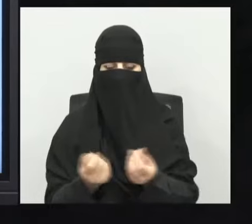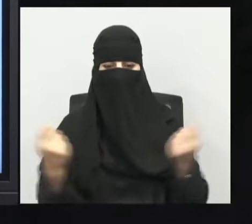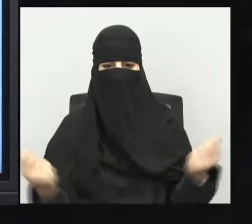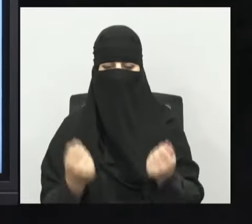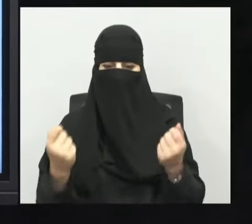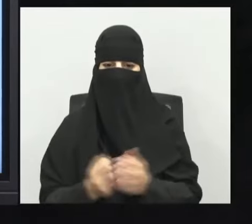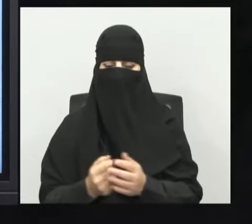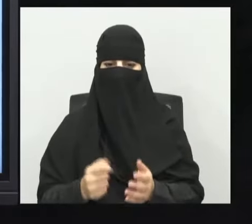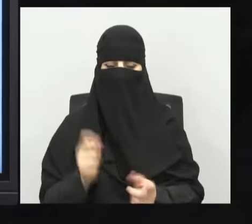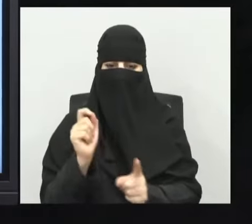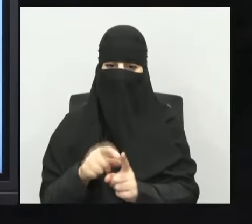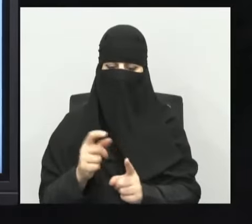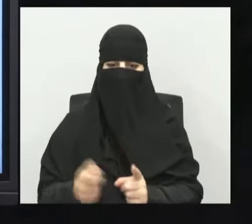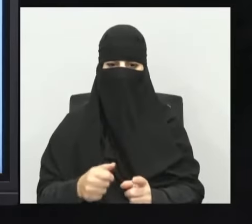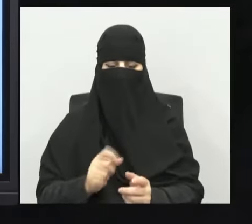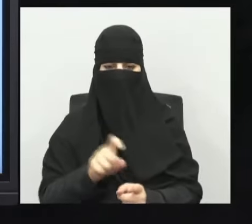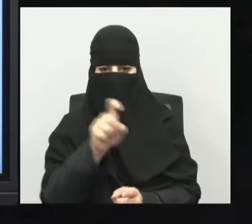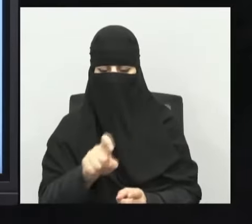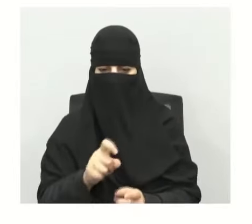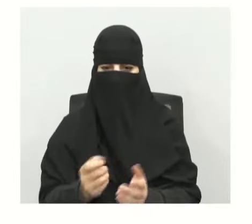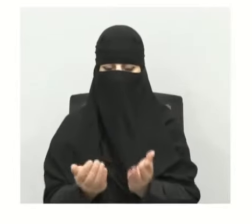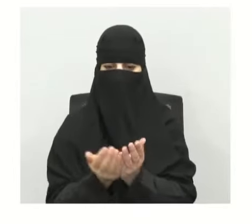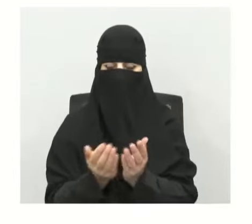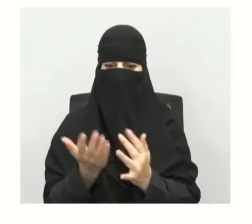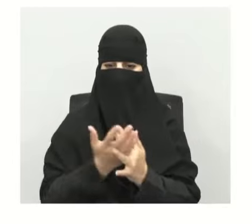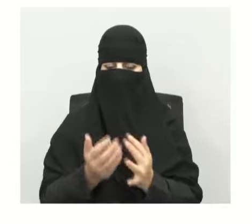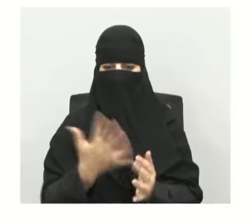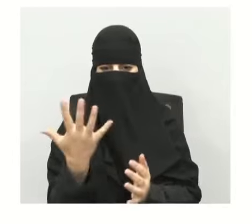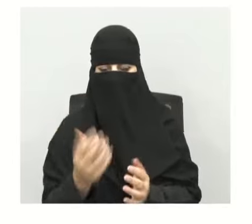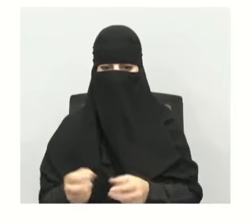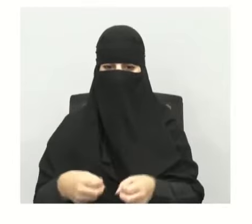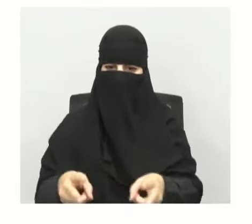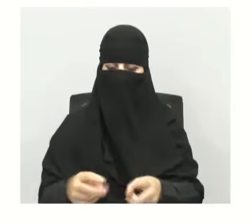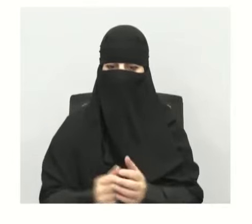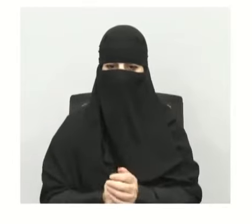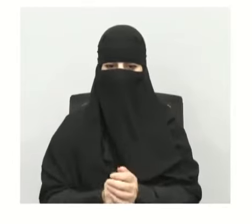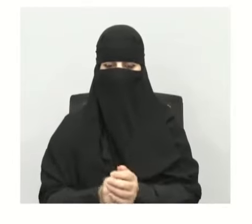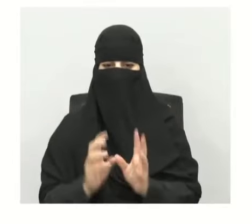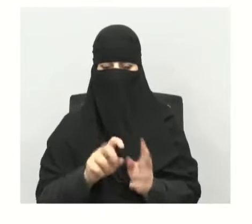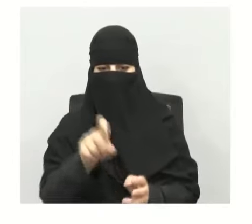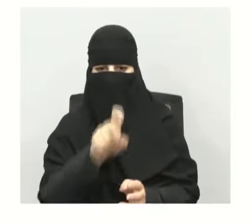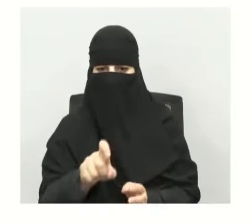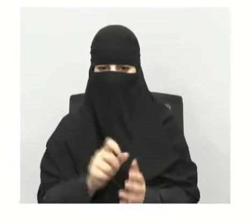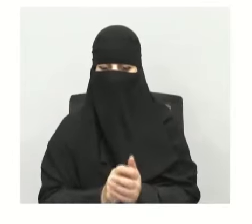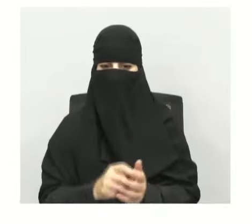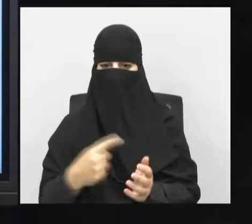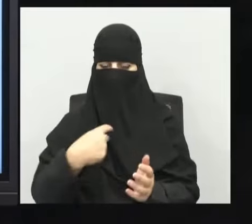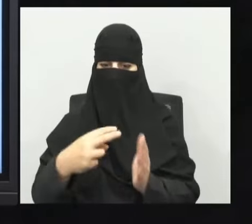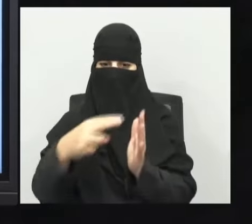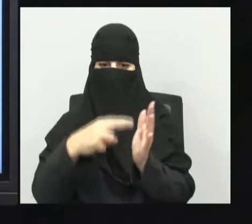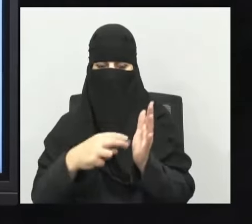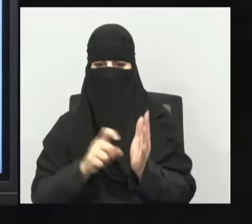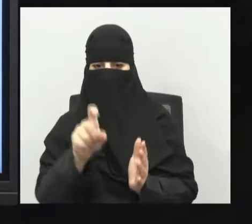هدفها تقويم لدروس الفصل الخامس الان باذن الله راح ننطلق نبدا مع الاسئله راح اقرا لكم